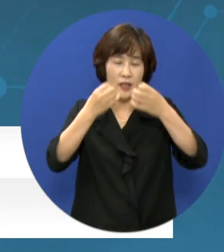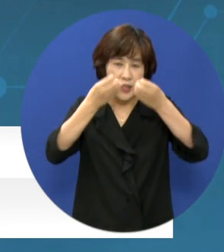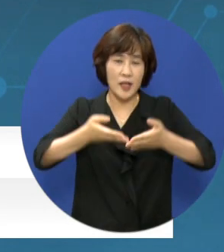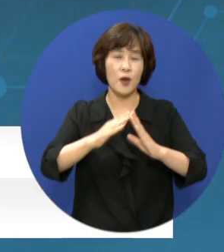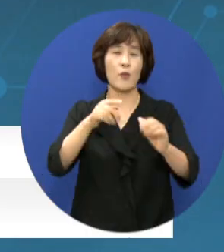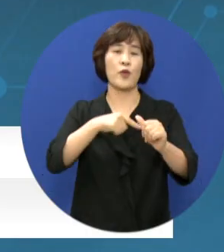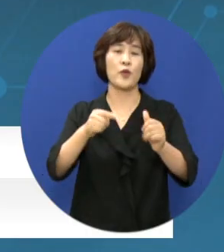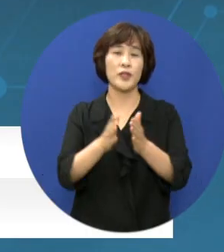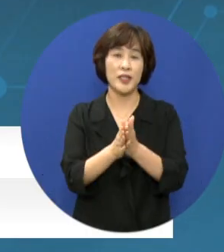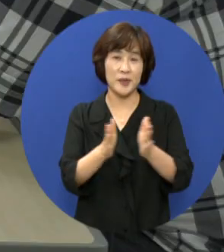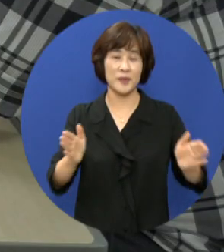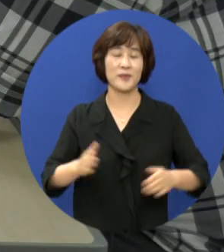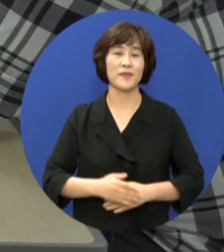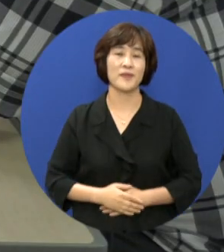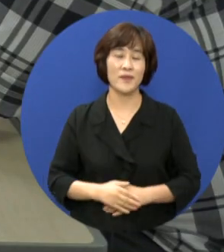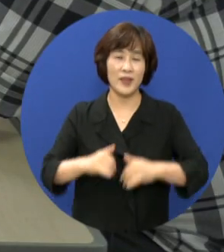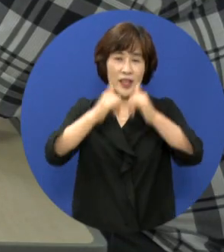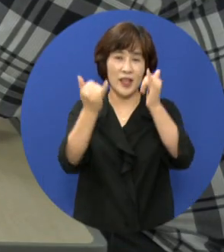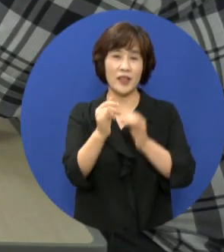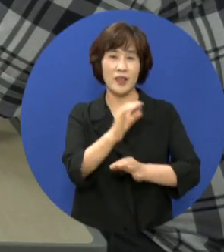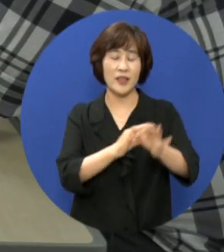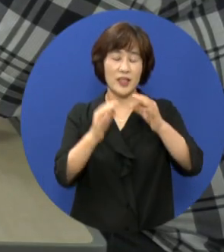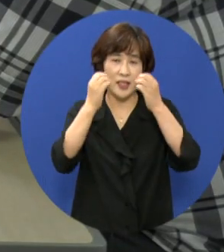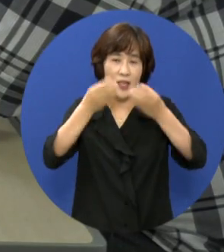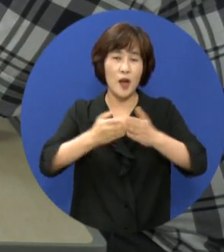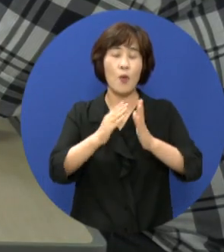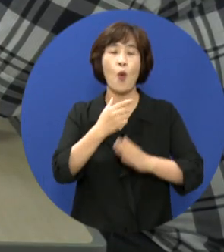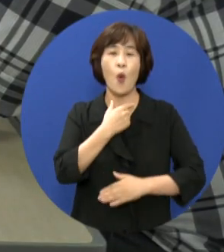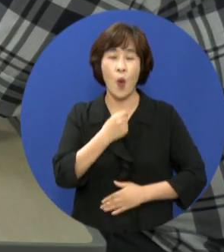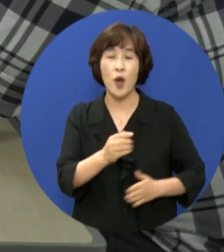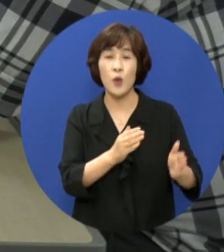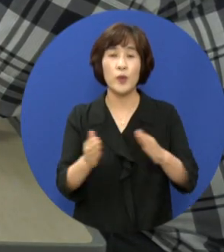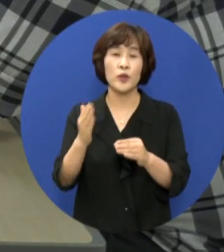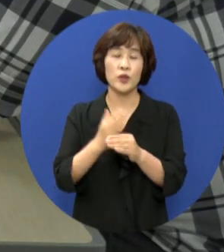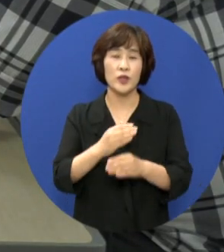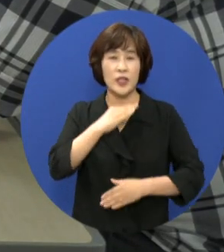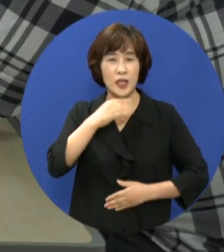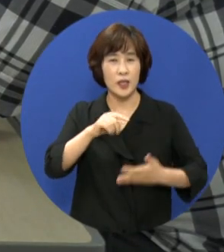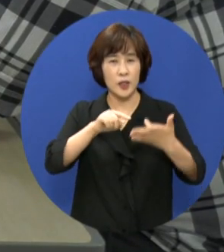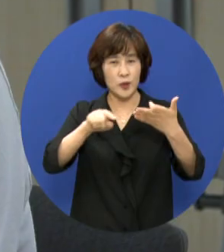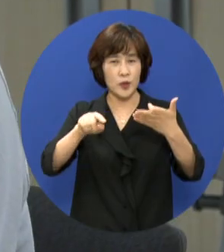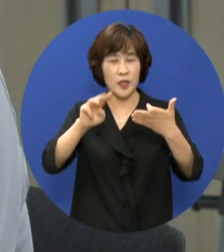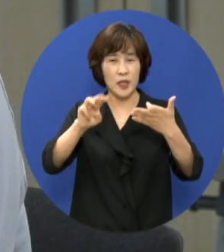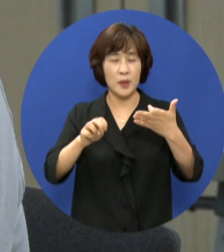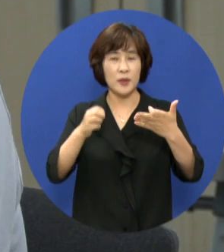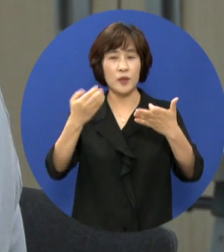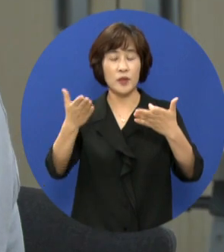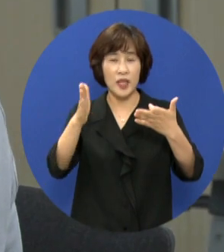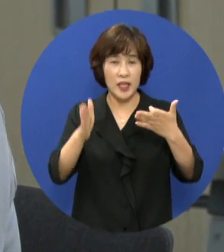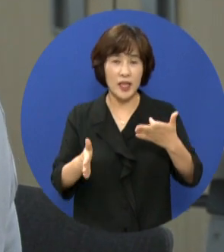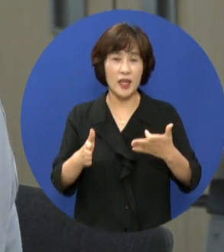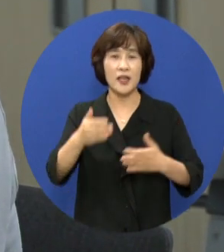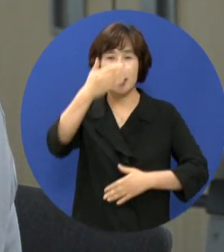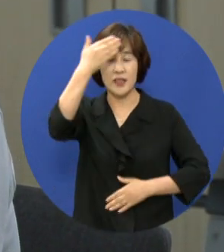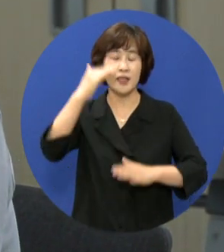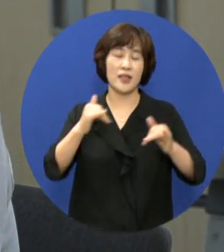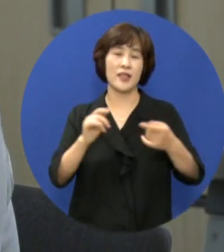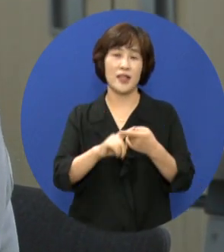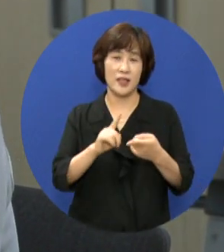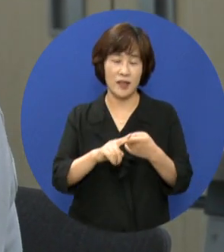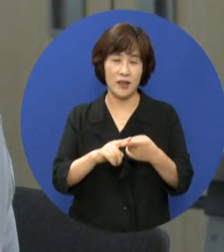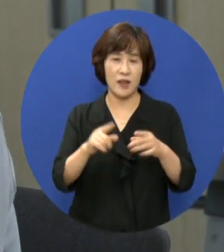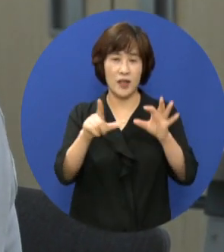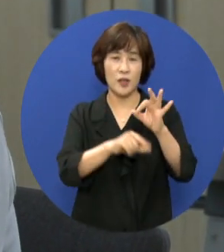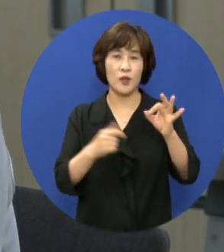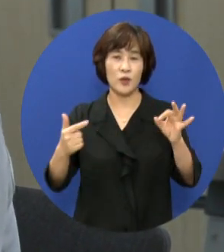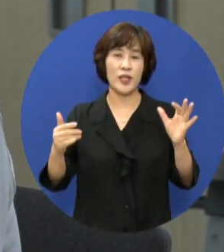를 운영합니다 사회적 경제 창업을 희망하거나 준비중인 만 19세 이상 39세 이하 청년을 대상으로 하며